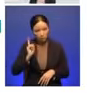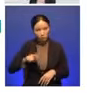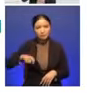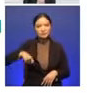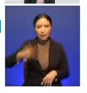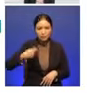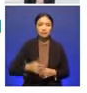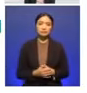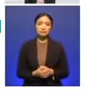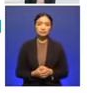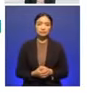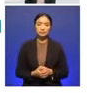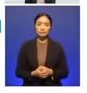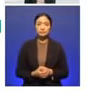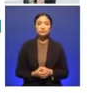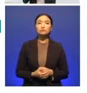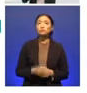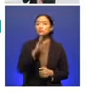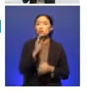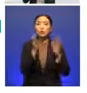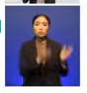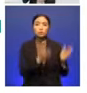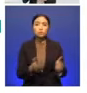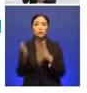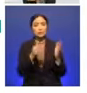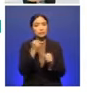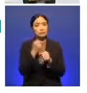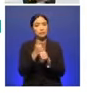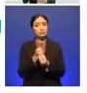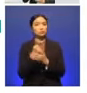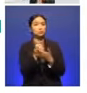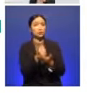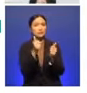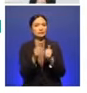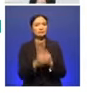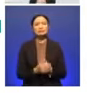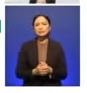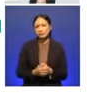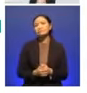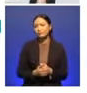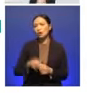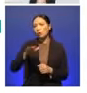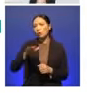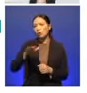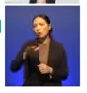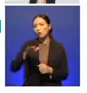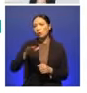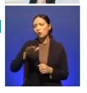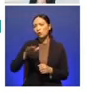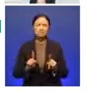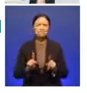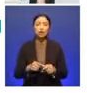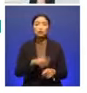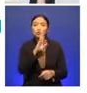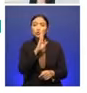ดได้นะฮะขอภาพต่อไปครับถ้าเรามีกระบวนการที่ดีพอนะฮะแต่ว่าที่มันลดยากก็เพราะว่าค่าอาหารเนี่ยครับถ้าเราเปรียบเทียบดั